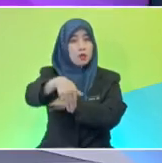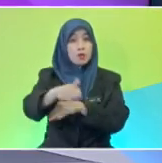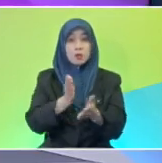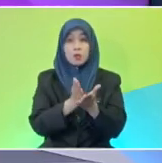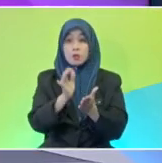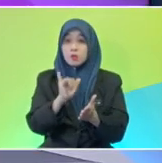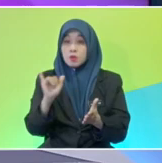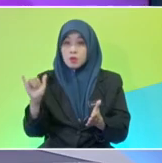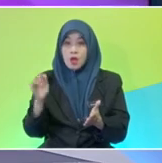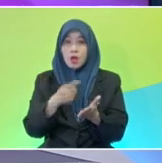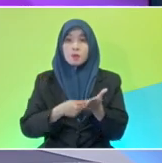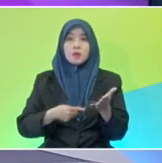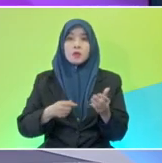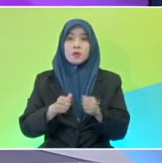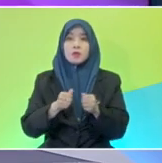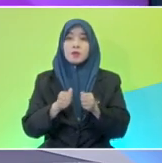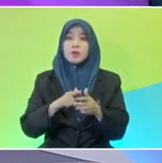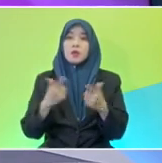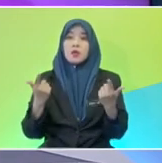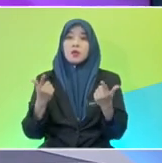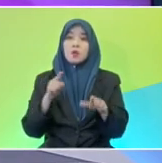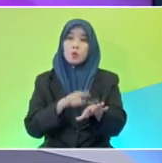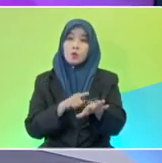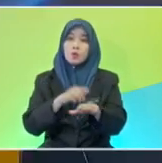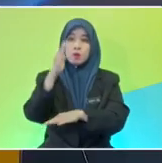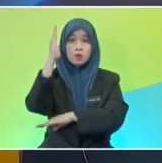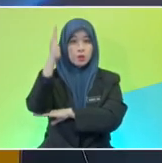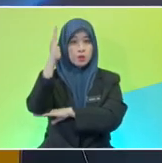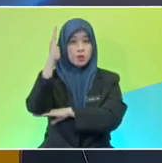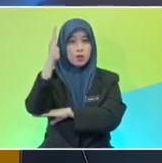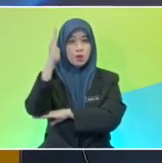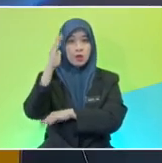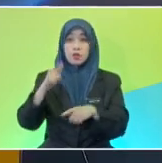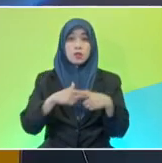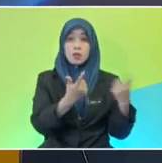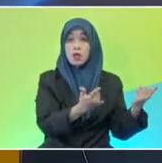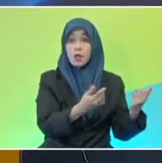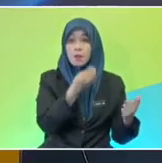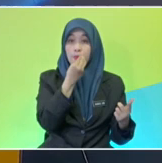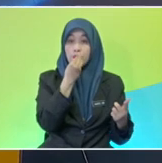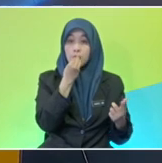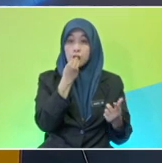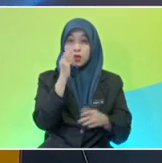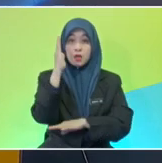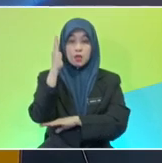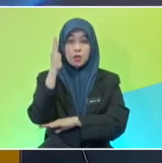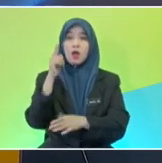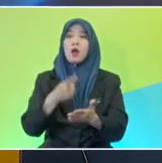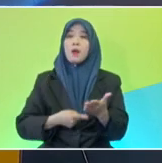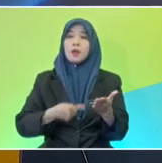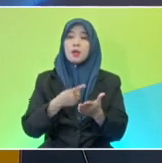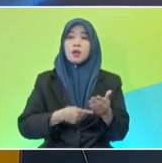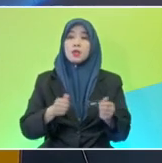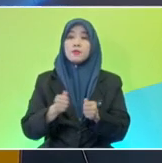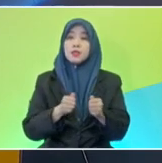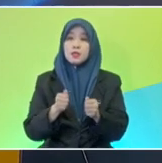Apa lagi aktiviti lain pada waktu tengah hari yang kita boleh buat selain daripada kita makan tengah hari, Kemal? Yang ini cikgu.